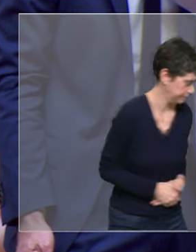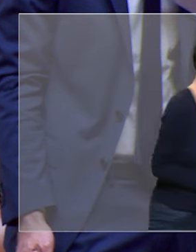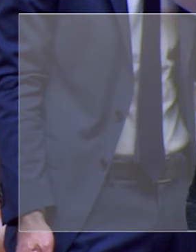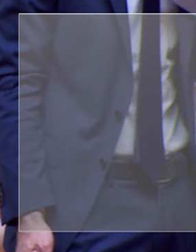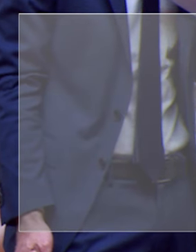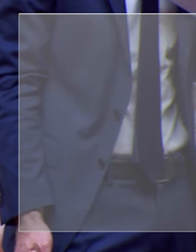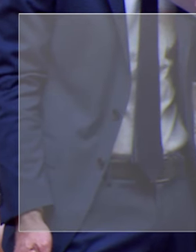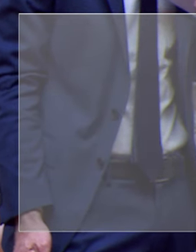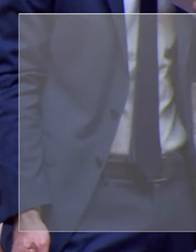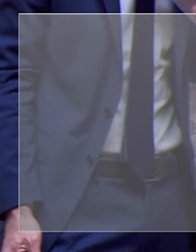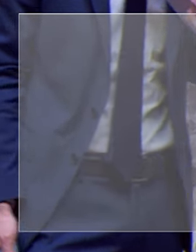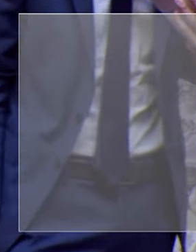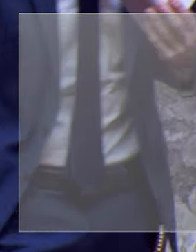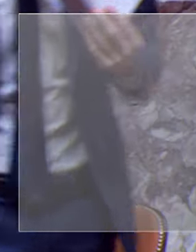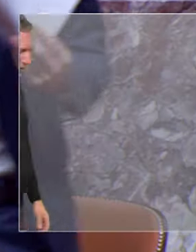Ministre. Madame